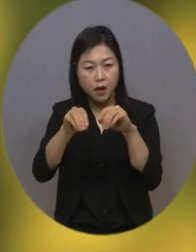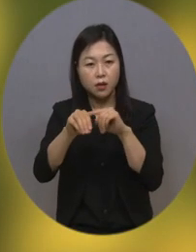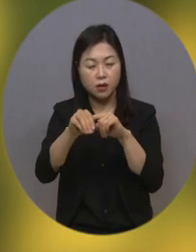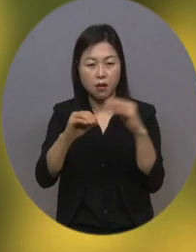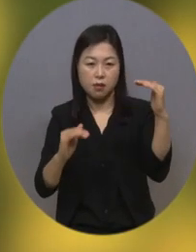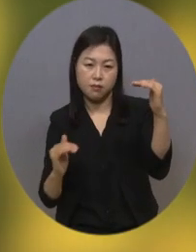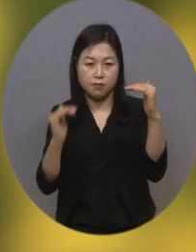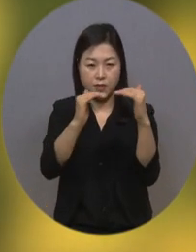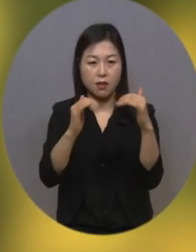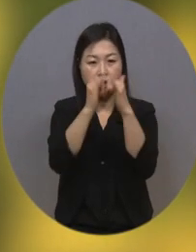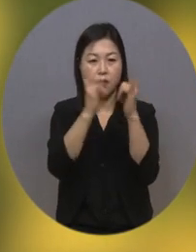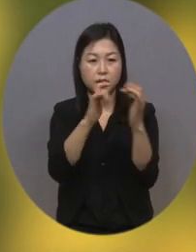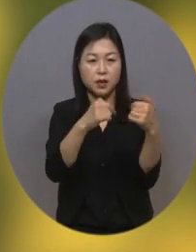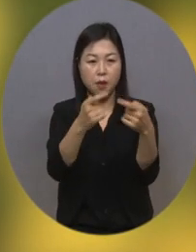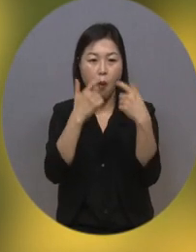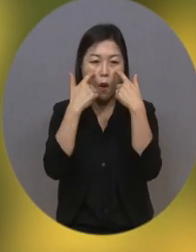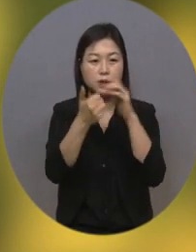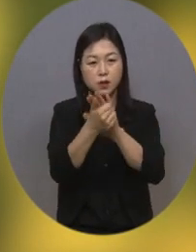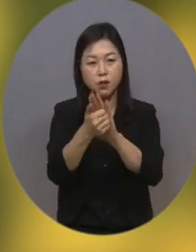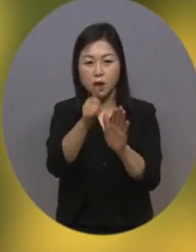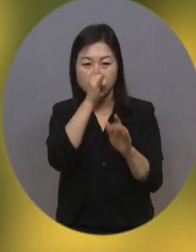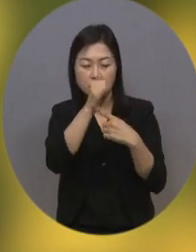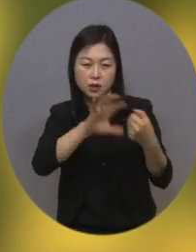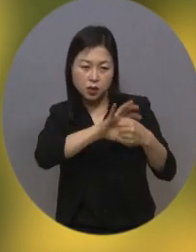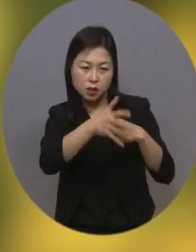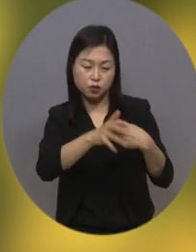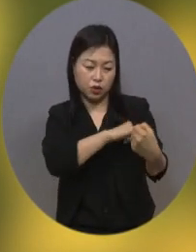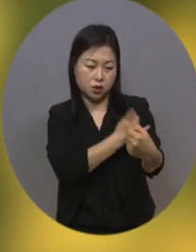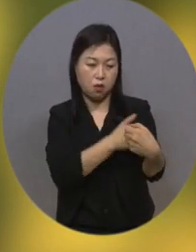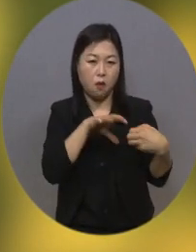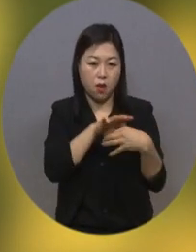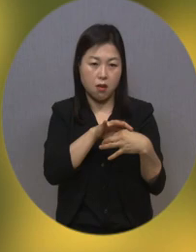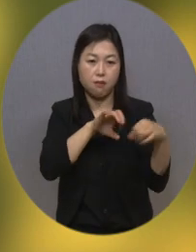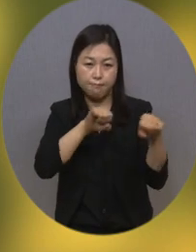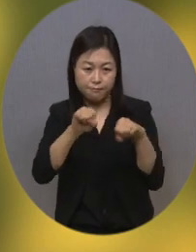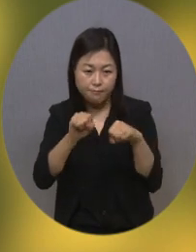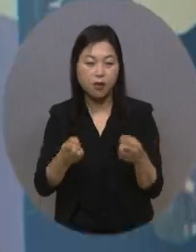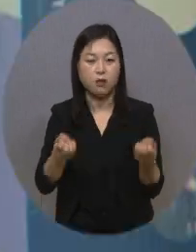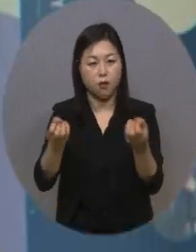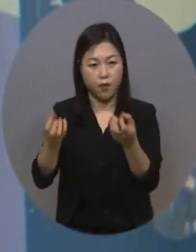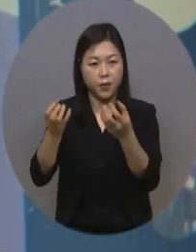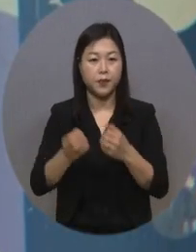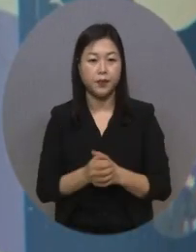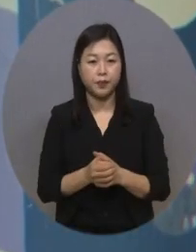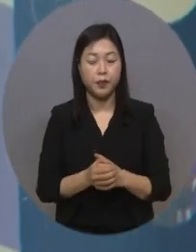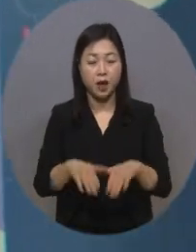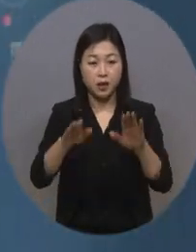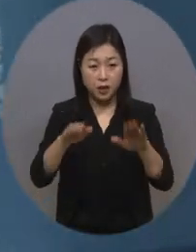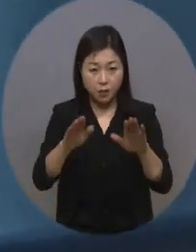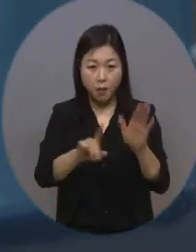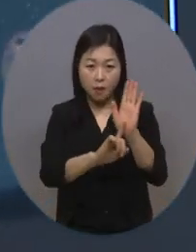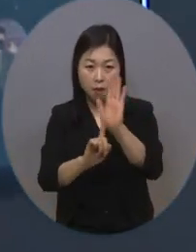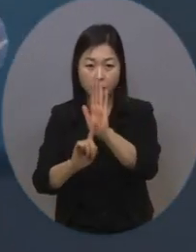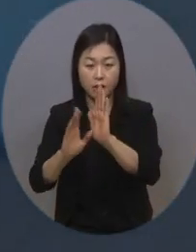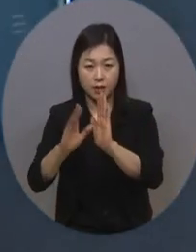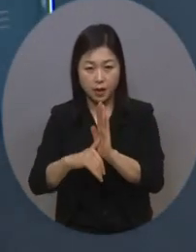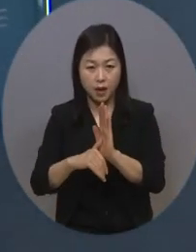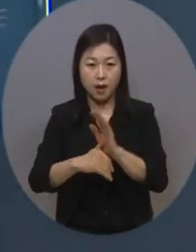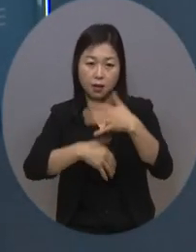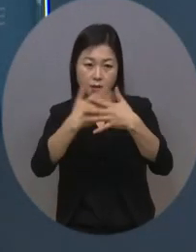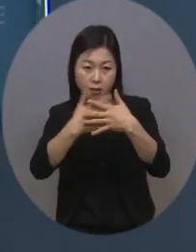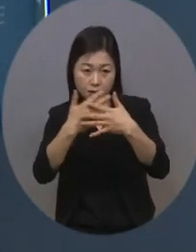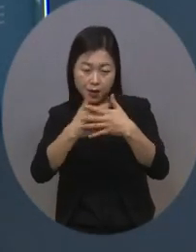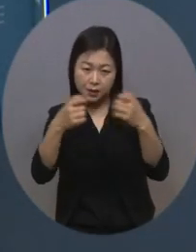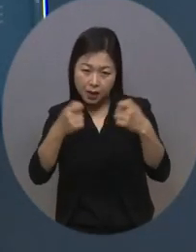동등한 사회참여 보장을 전개하는 전 지구적 인권운동입니다. 이번 공모전에는 총 82편의